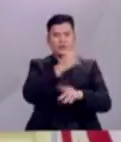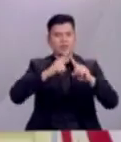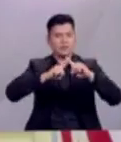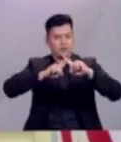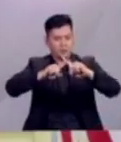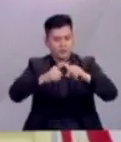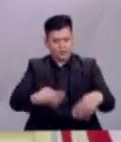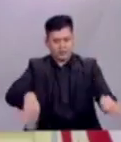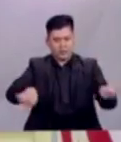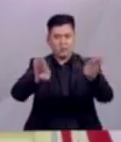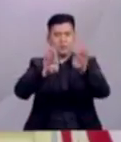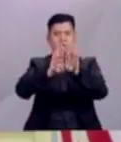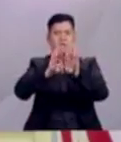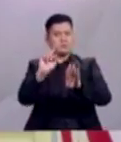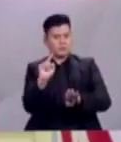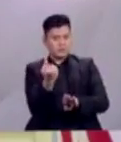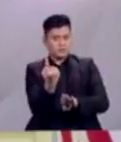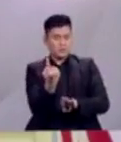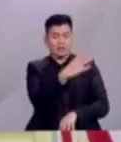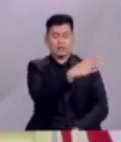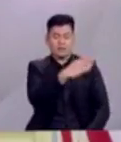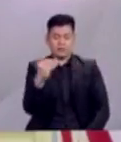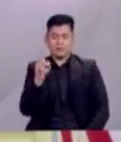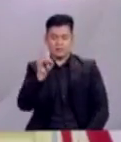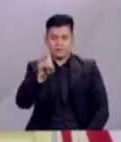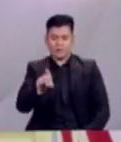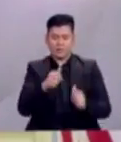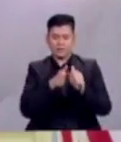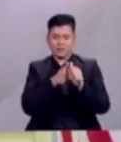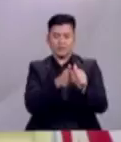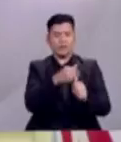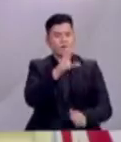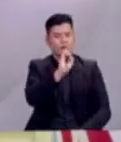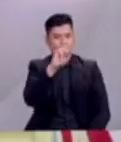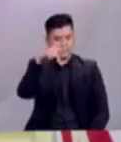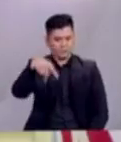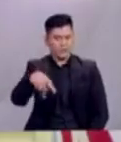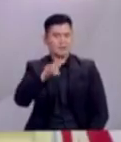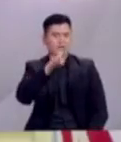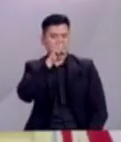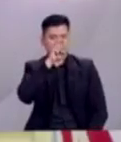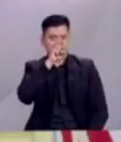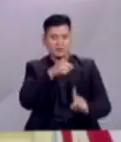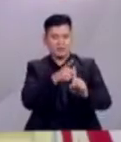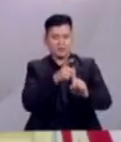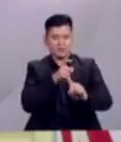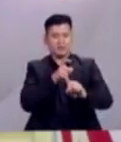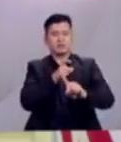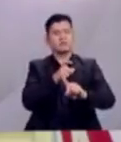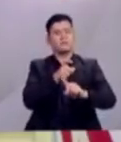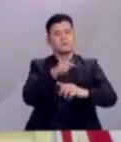tertutup sahaja. Yang SOP-nya juga mestilah ketat dari segi kawalan kemasukan,